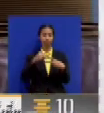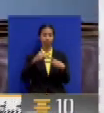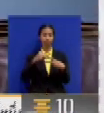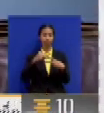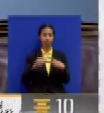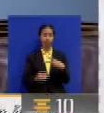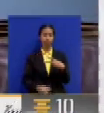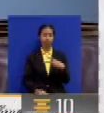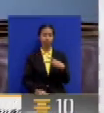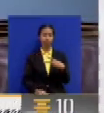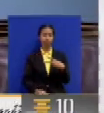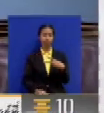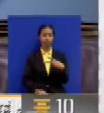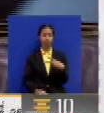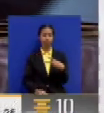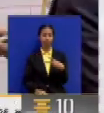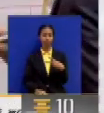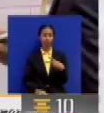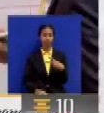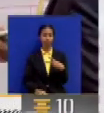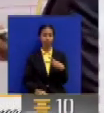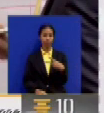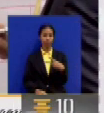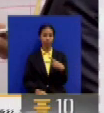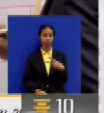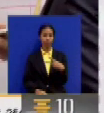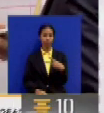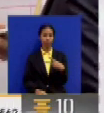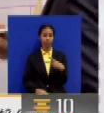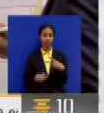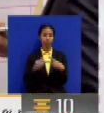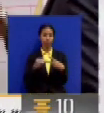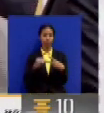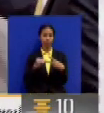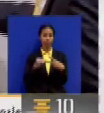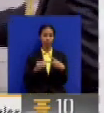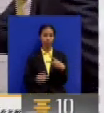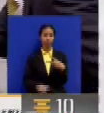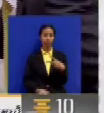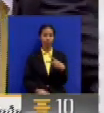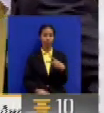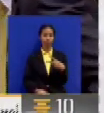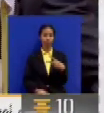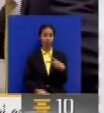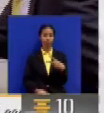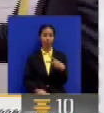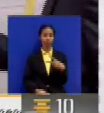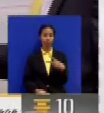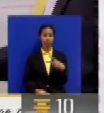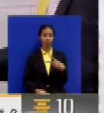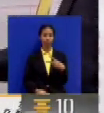จะคิดผิดก็ได้นะแต่นี่เป็นสิ่งที่เกิดเมื่อคืนนี้แต่ตอนนี้ภาพของภูมิประเทศภูมิศาสตร์อาจจะเปลี่ยนไป